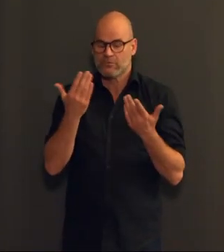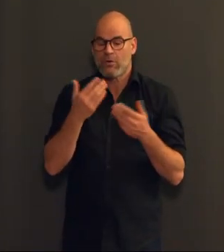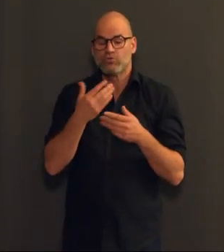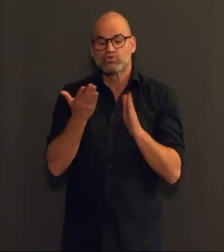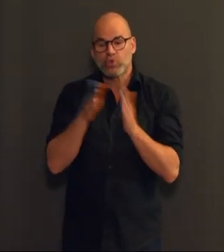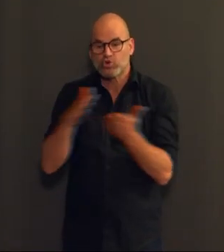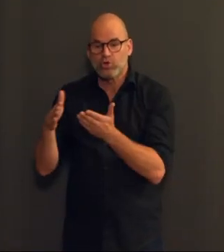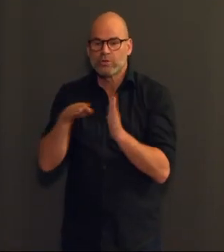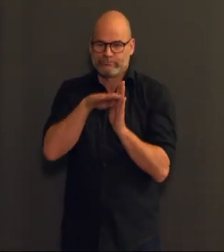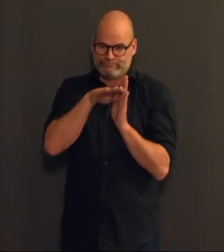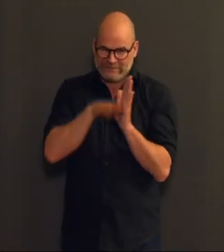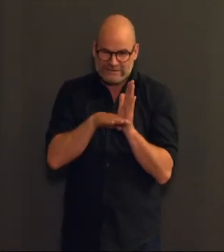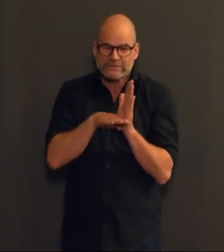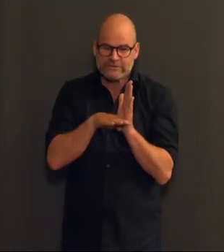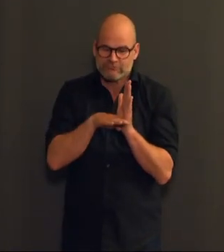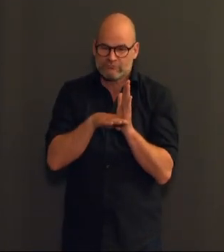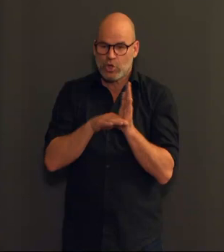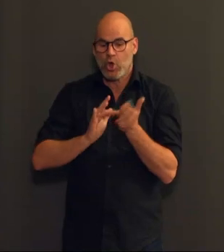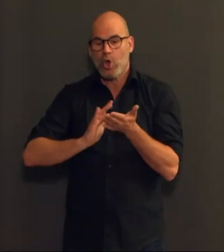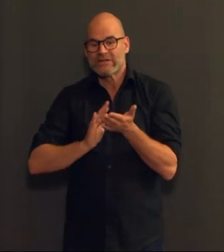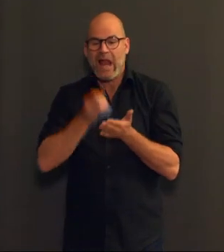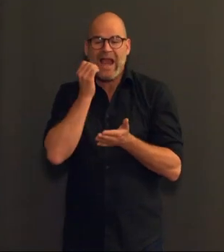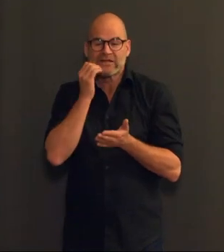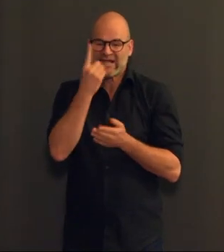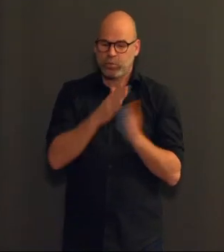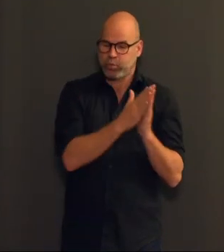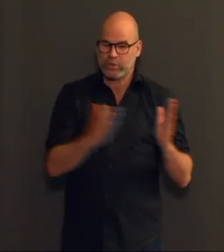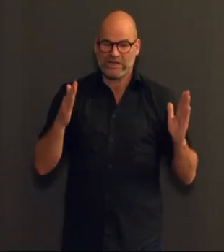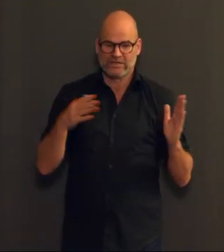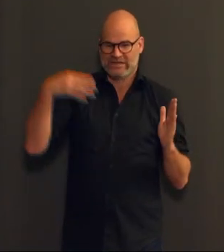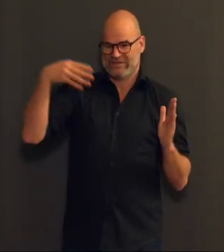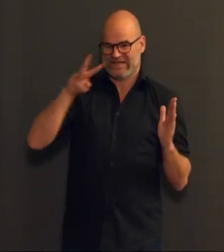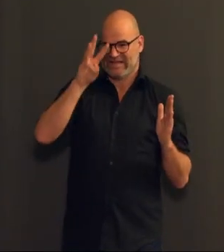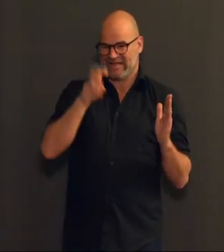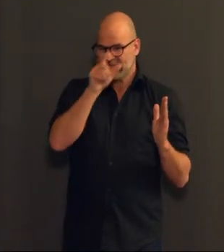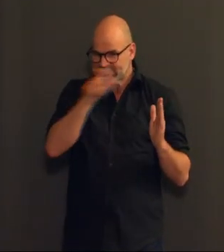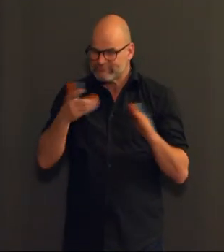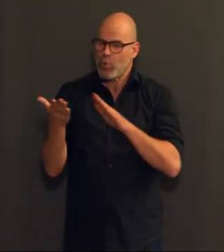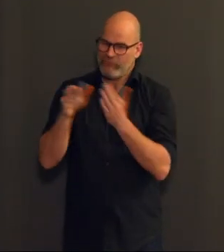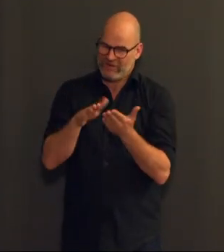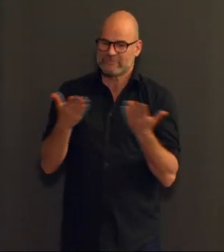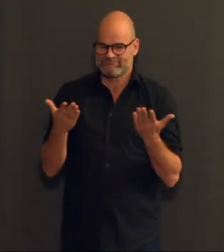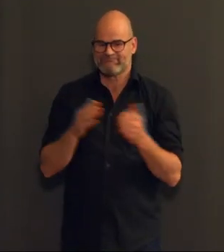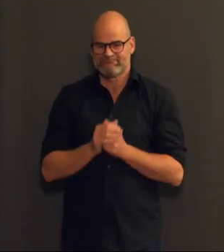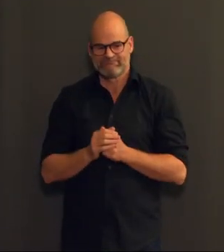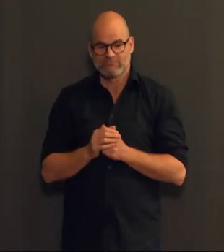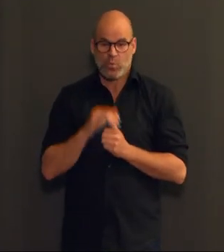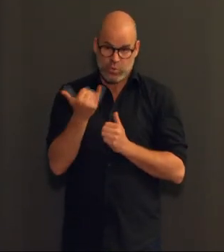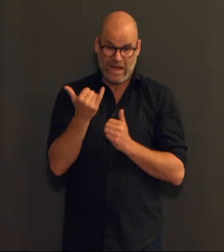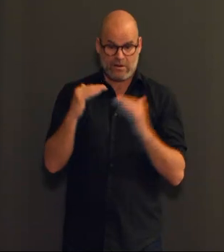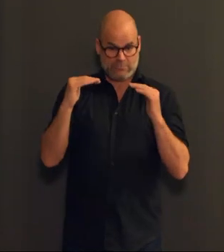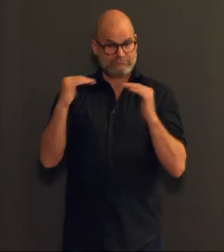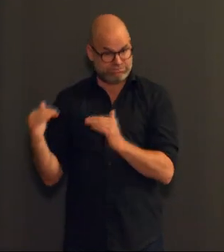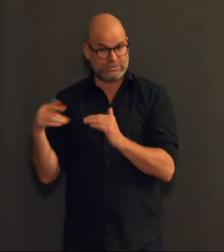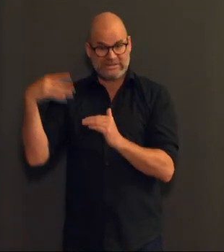39 overlijdens per dag te betreuren en dat zijn er 9% minder dan de week voordien. Dank u voor uw